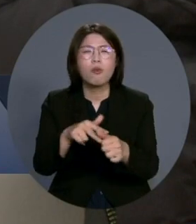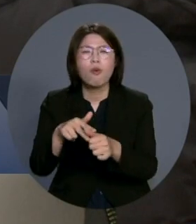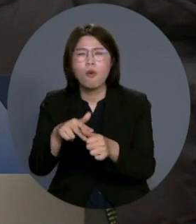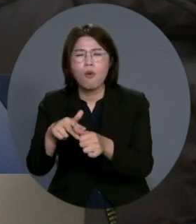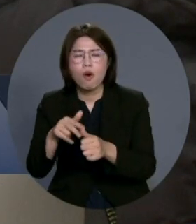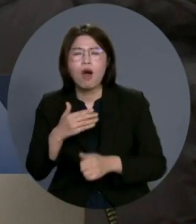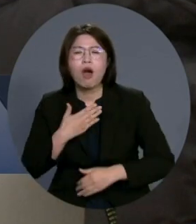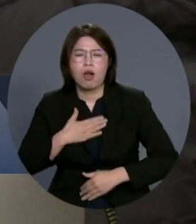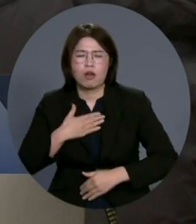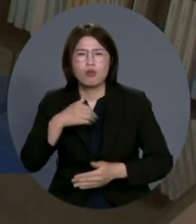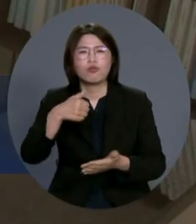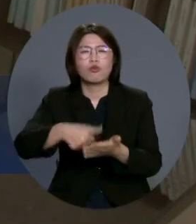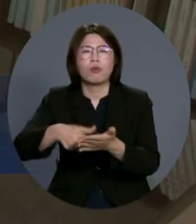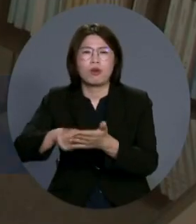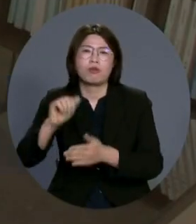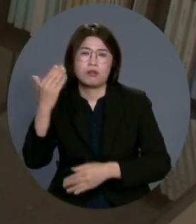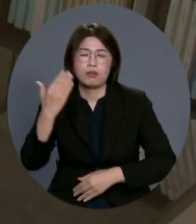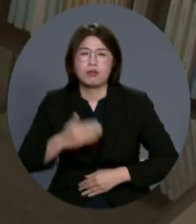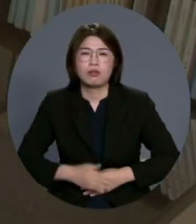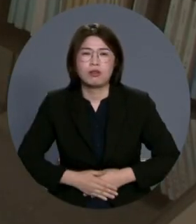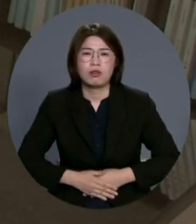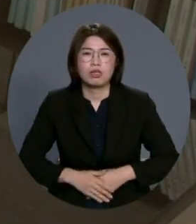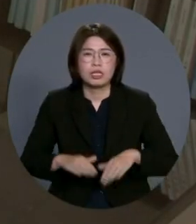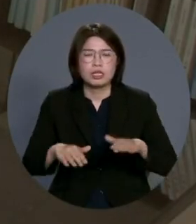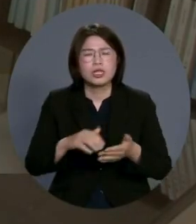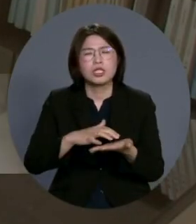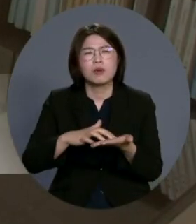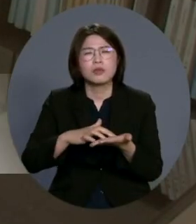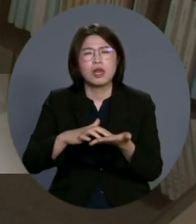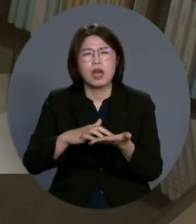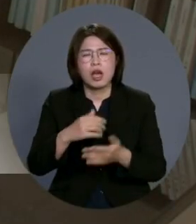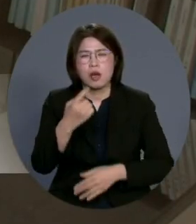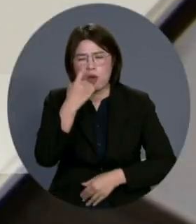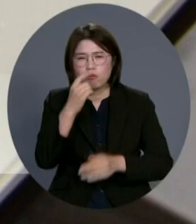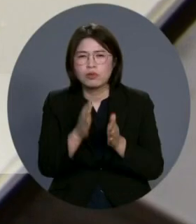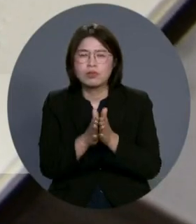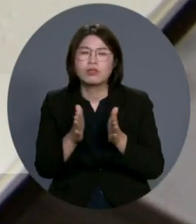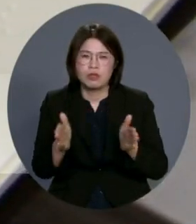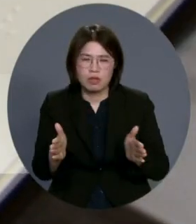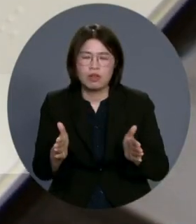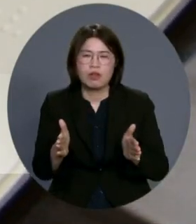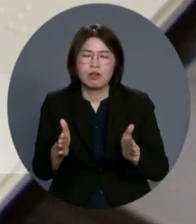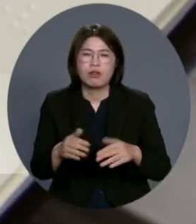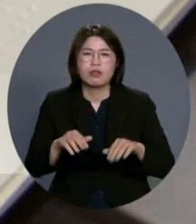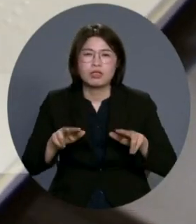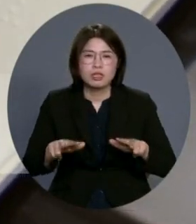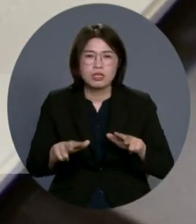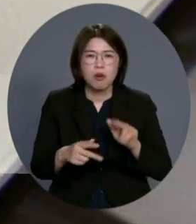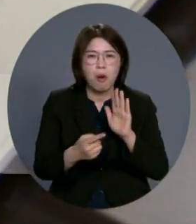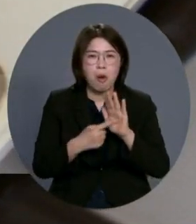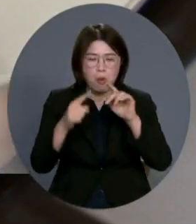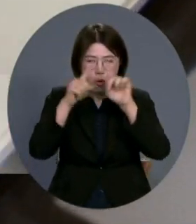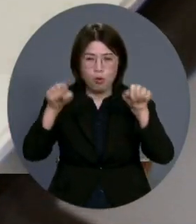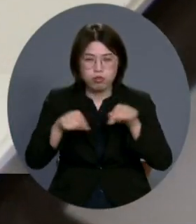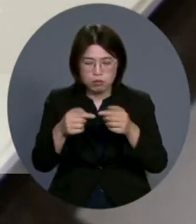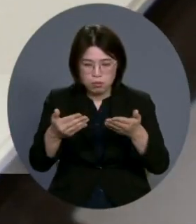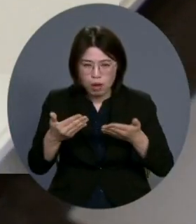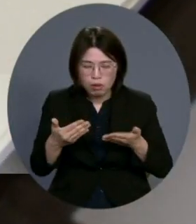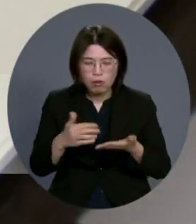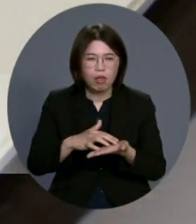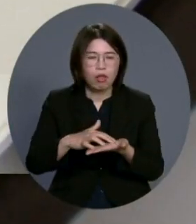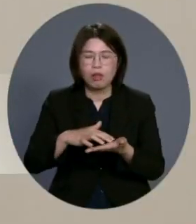자세히 보고 뽑아야 되는데 이제 점자를 배우는 단계이다 보니 점자 공보물을 받아도 무용지물이나